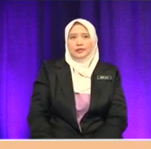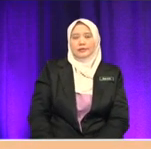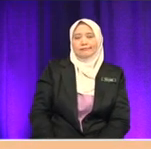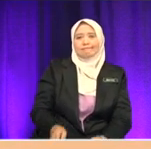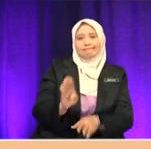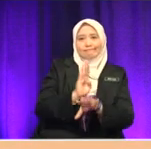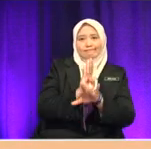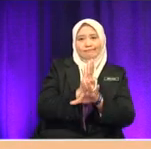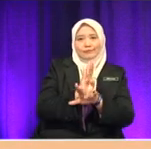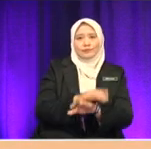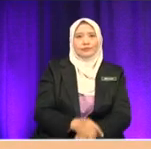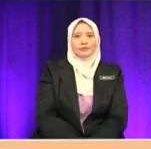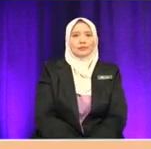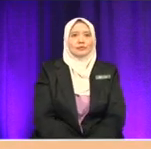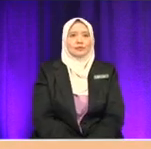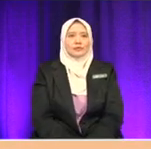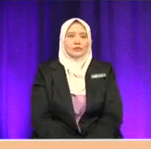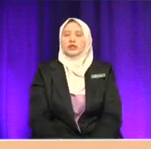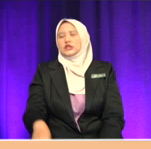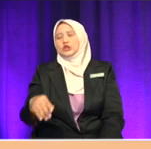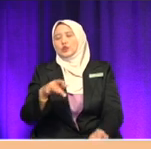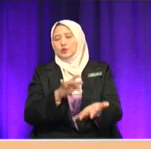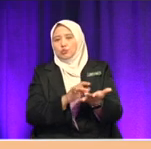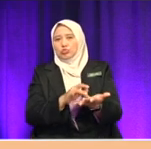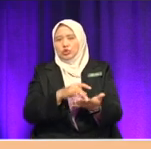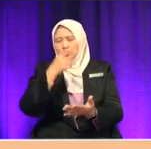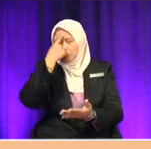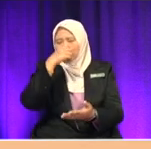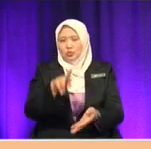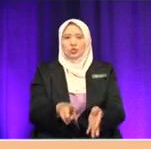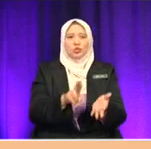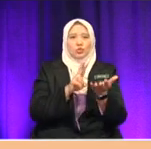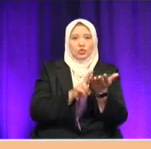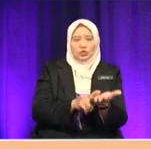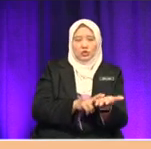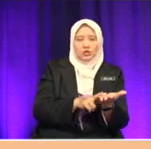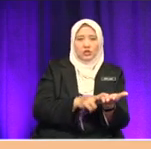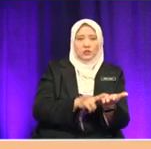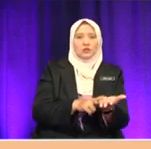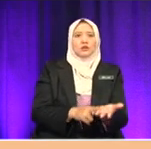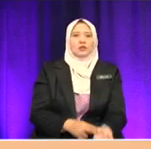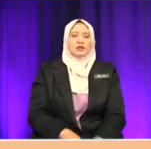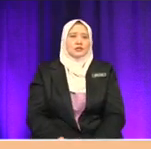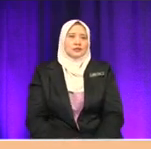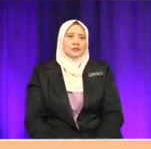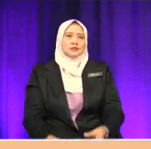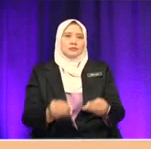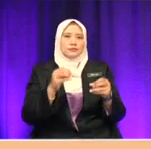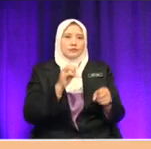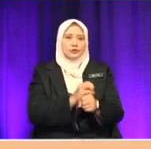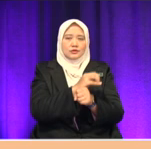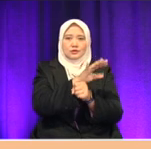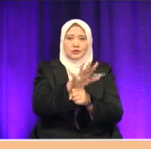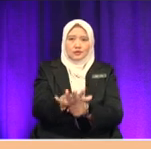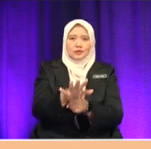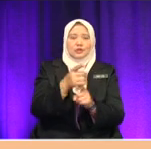antibiotik adalah ubat yang digunakan untuk merawat jangkitan yang disebabkan oleh bakteria. Ada